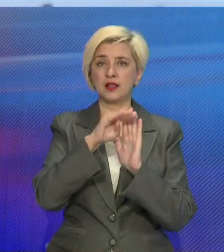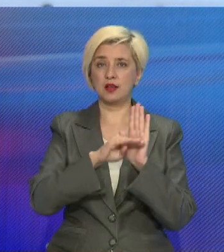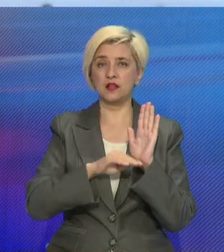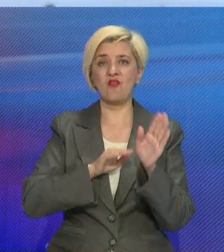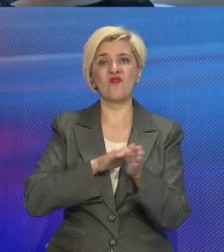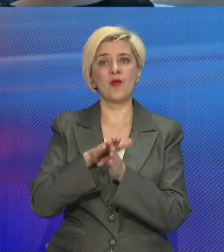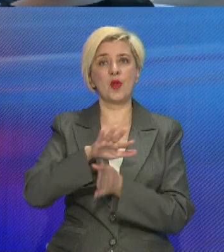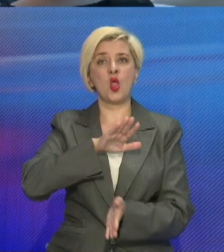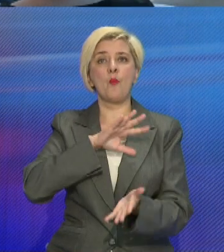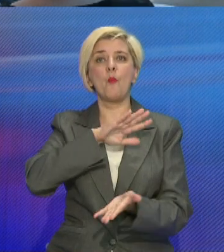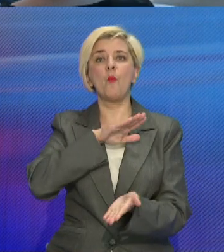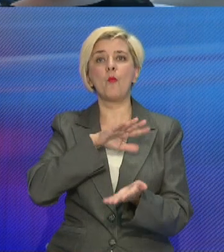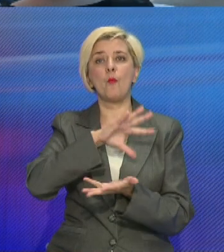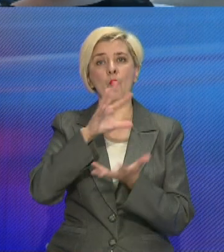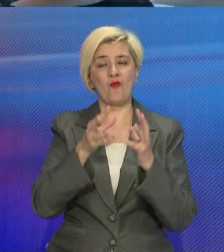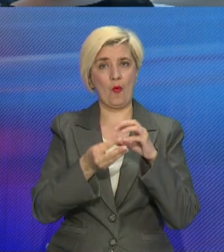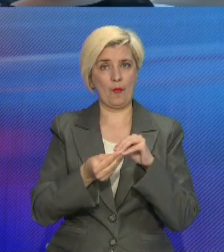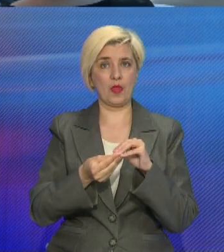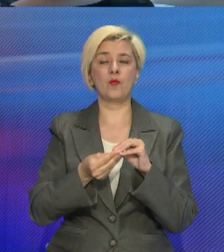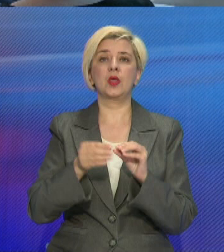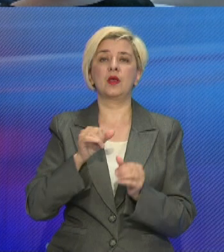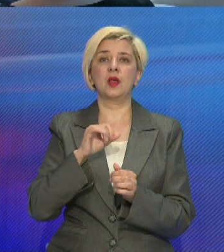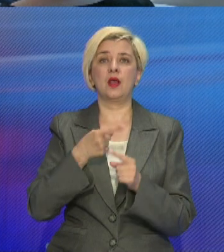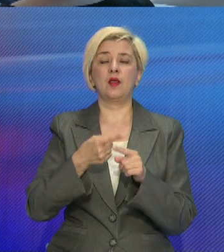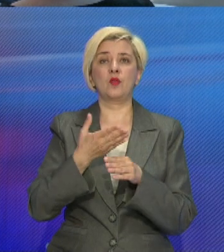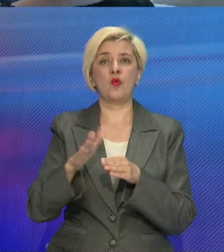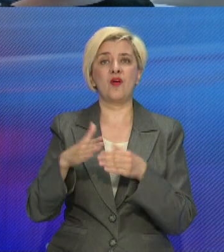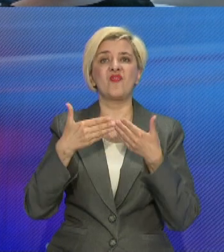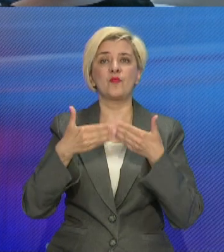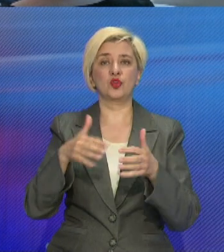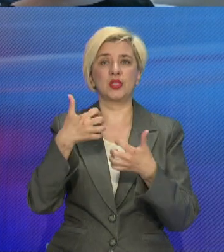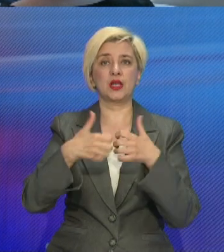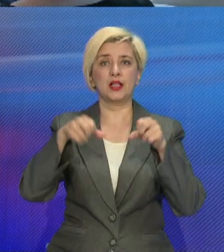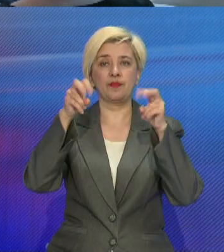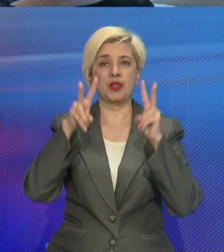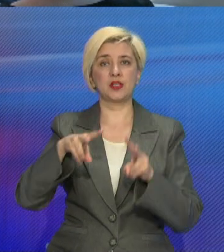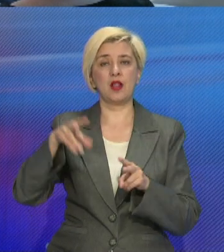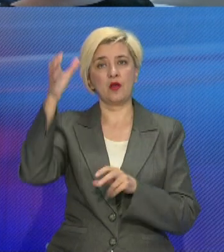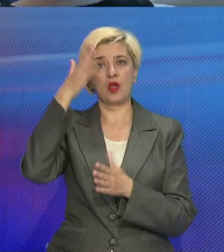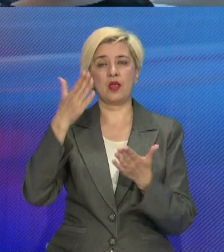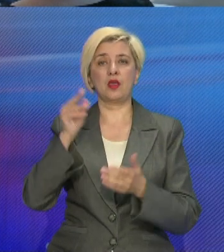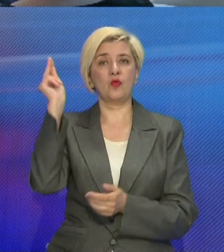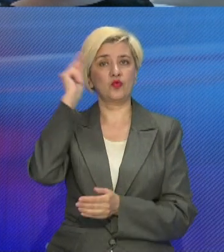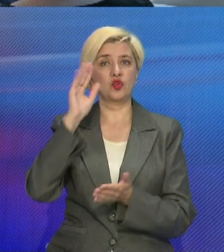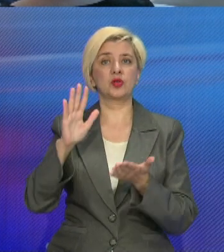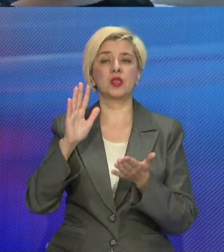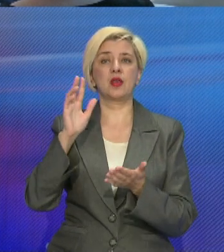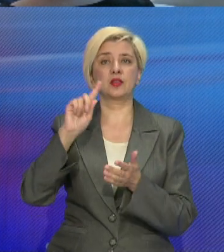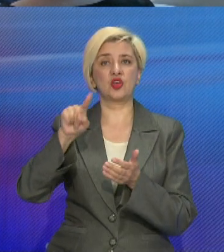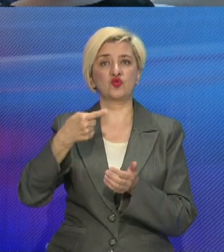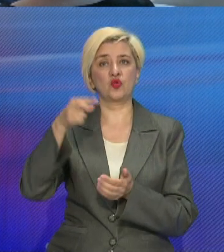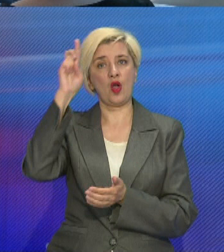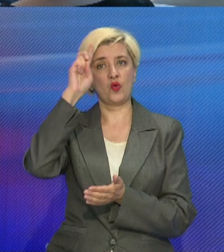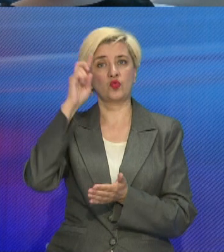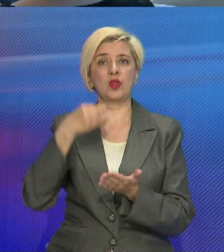поўным аб'ёме, доля выпускнікоў установ сярэднеспецыяльнай адукацыі, які навучаліся за кошты сродкаў бюджэту. У асобных раёнах